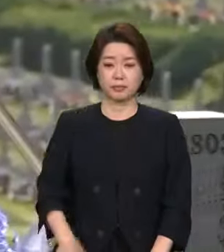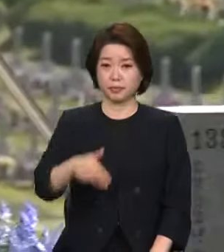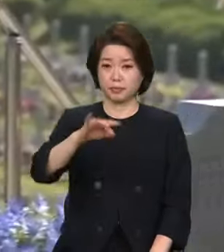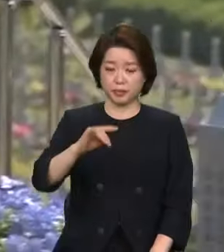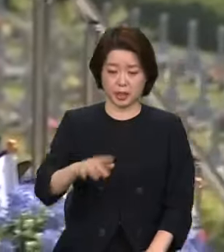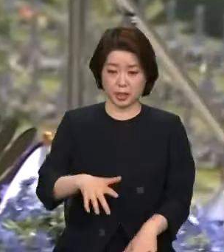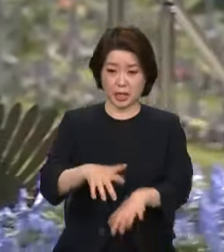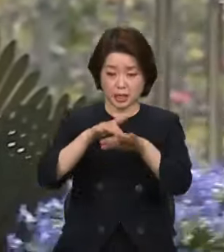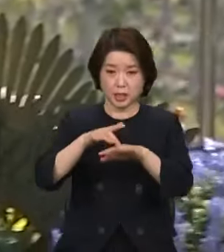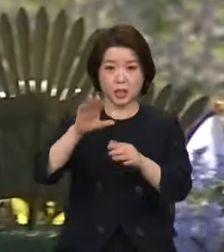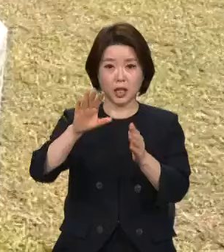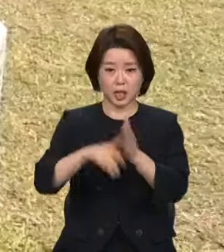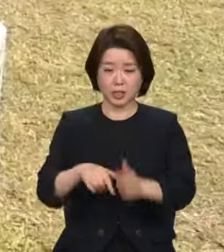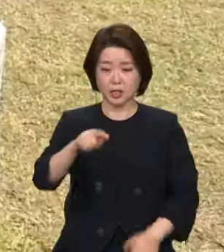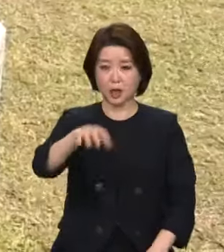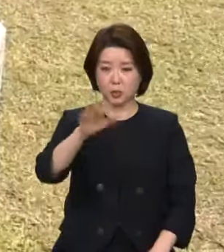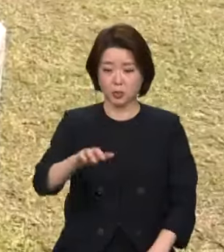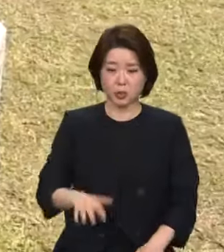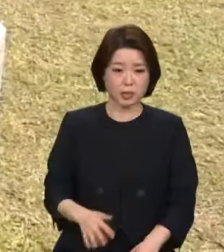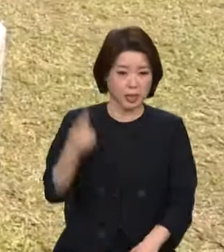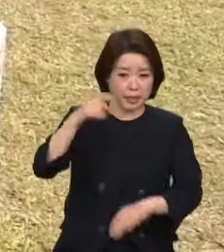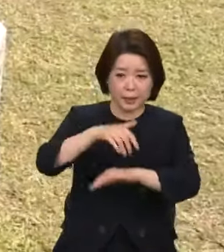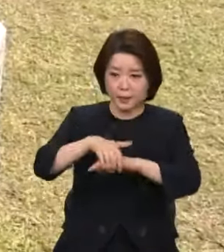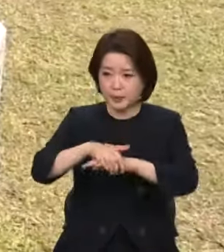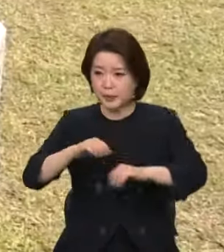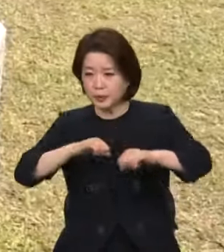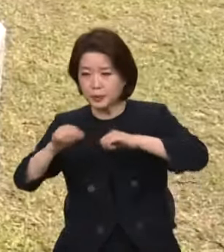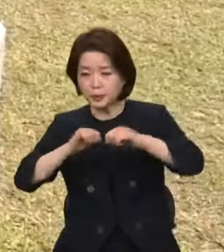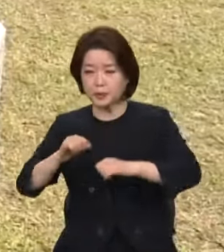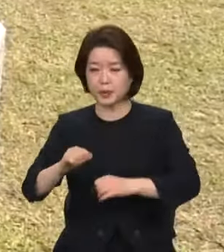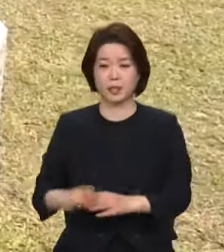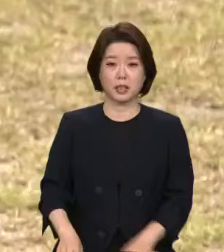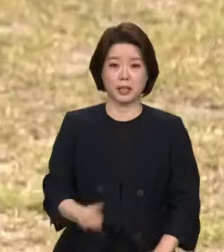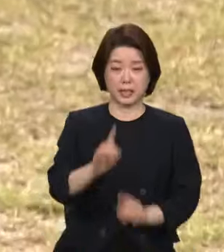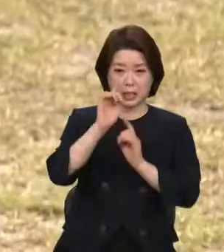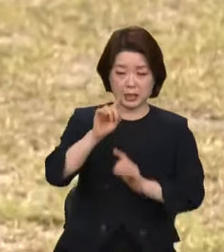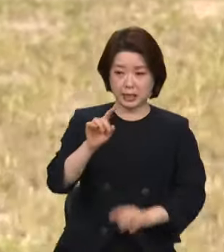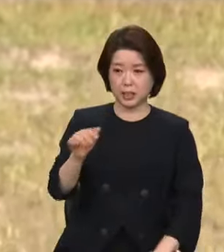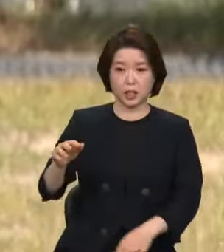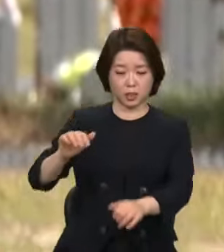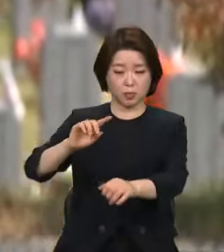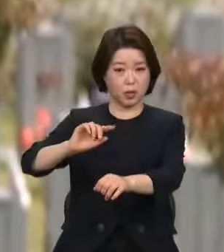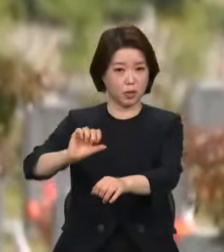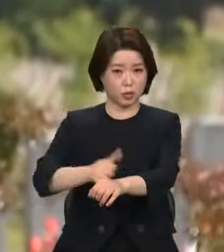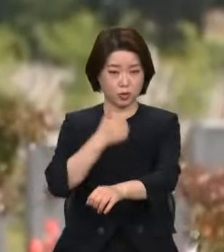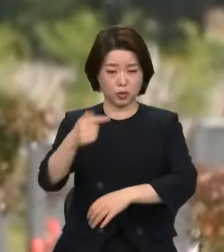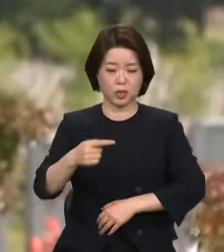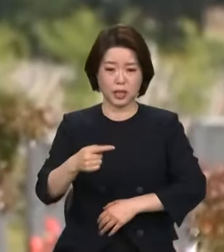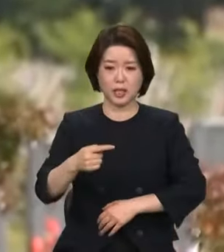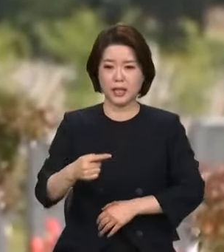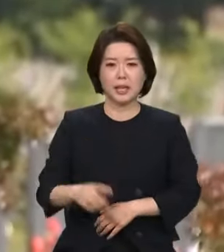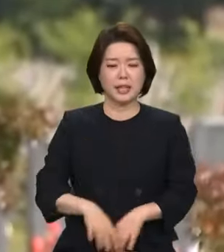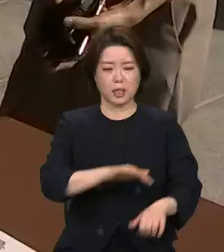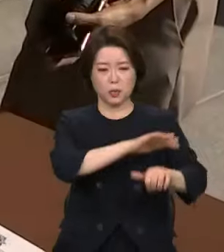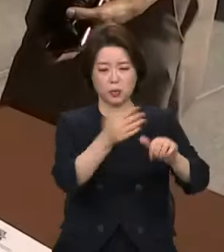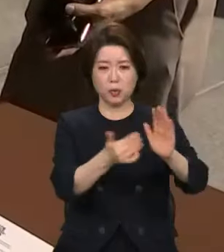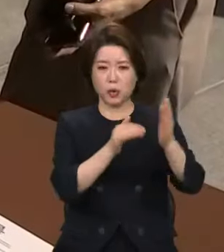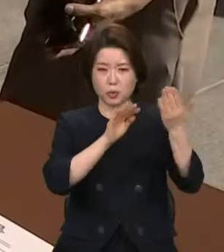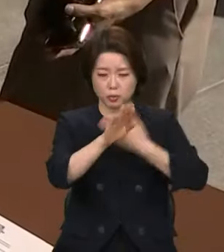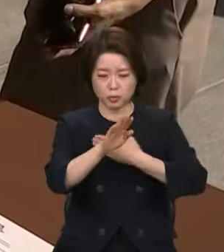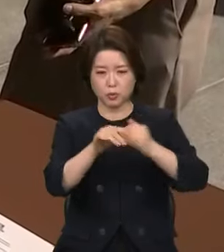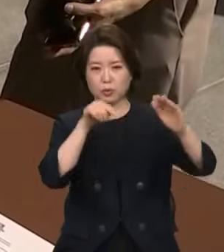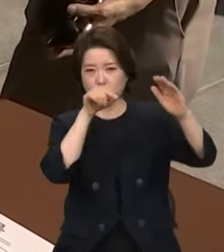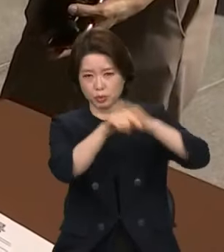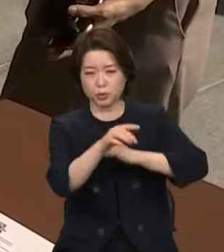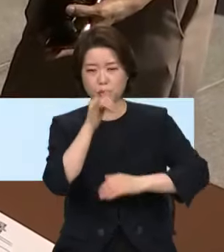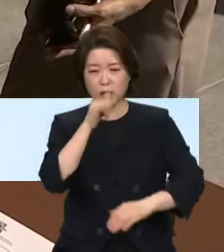최상병 실종 당시 현장에서 작전을 지휘했던 이모 중령이 최상병 사망 이후 처음으로 대전 현충원을 찾았습니다.